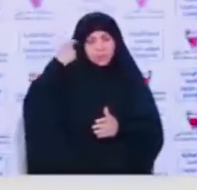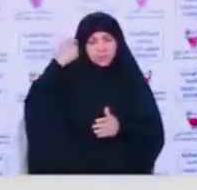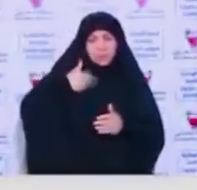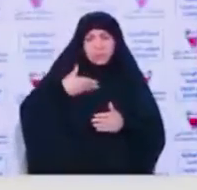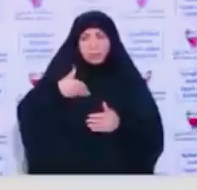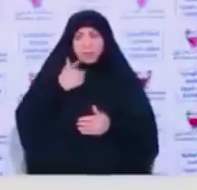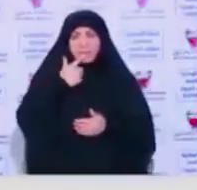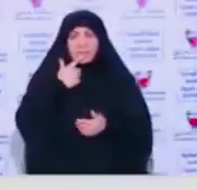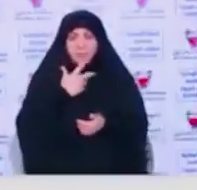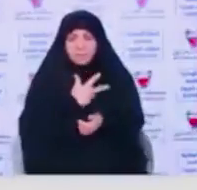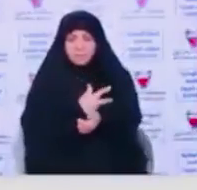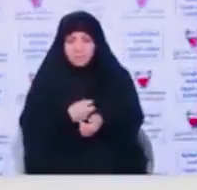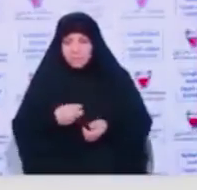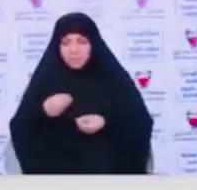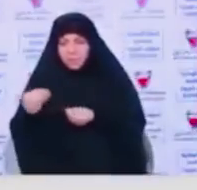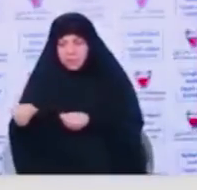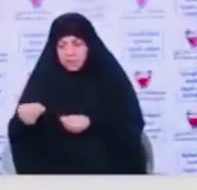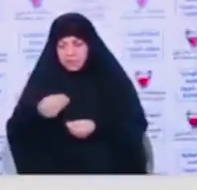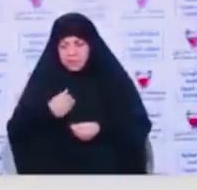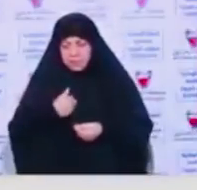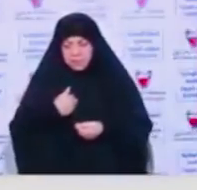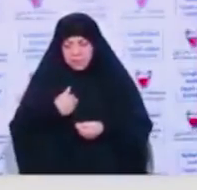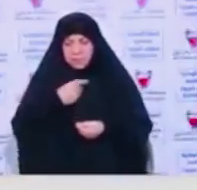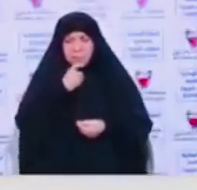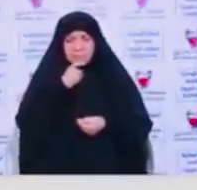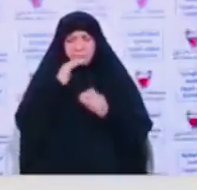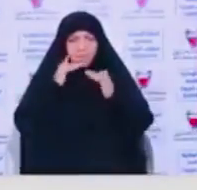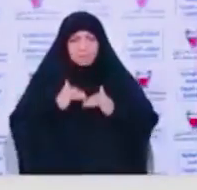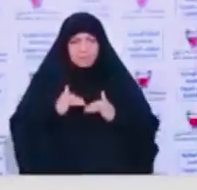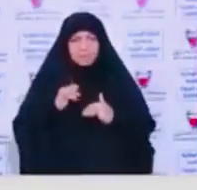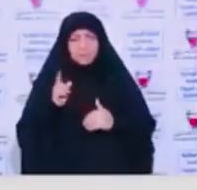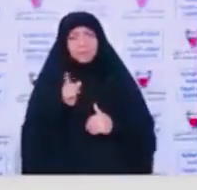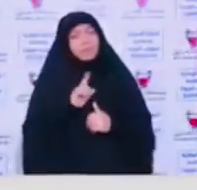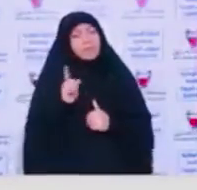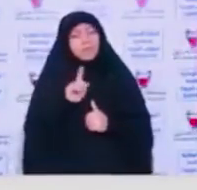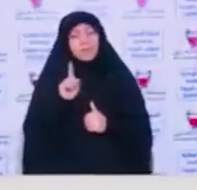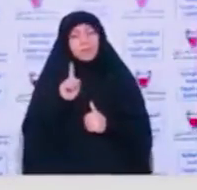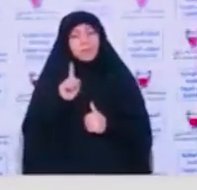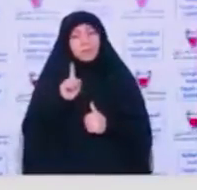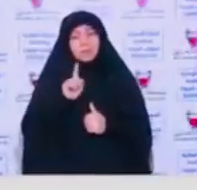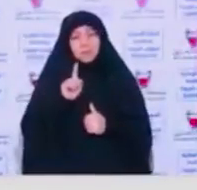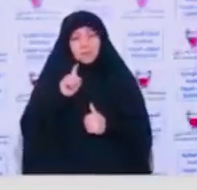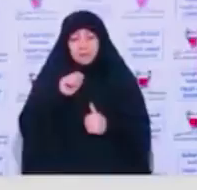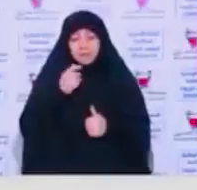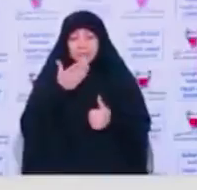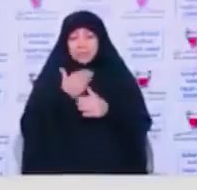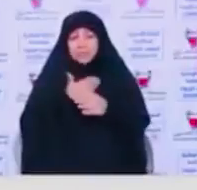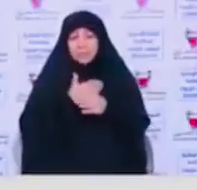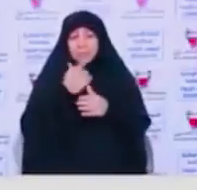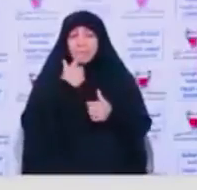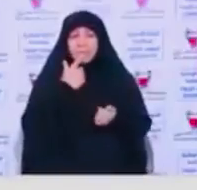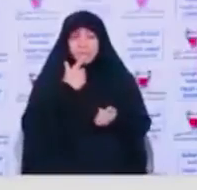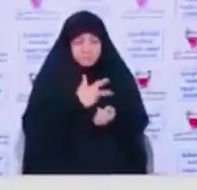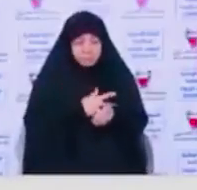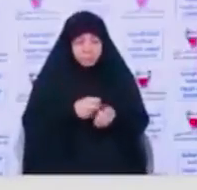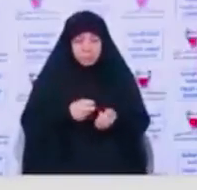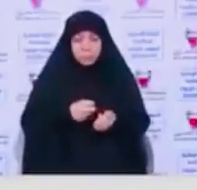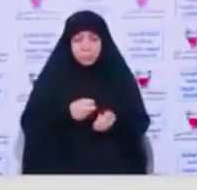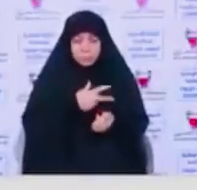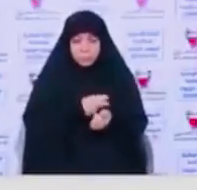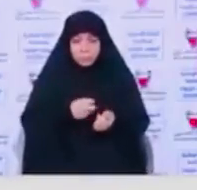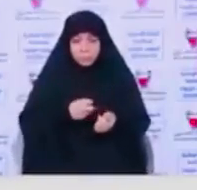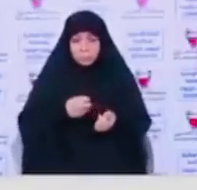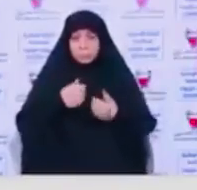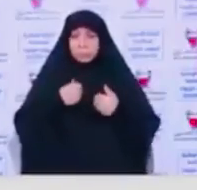نسبة مناعتك بتقل، فأنا أحب أكد لك بأن هذا الكلام غير صحيح. أخذ البلازما من دم المتعافين لا يقلل